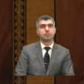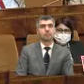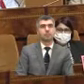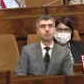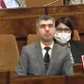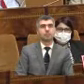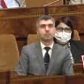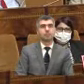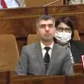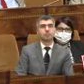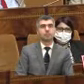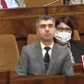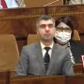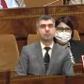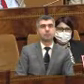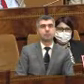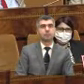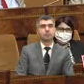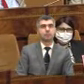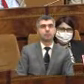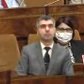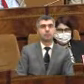نعاود من الاول السيد الرئيس.